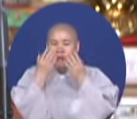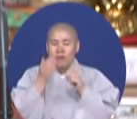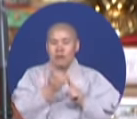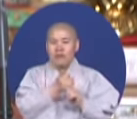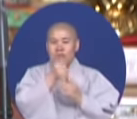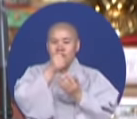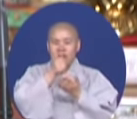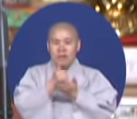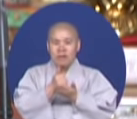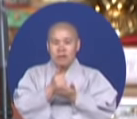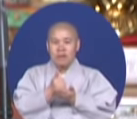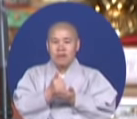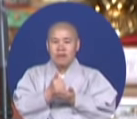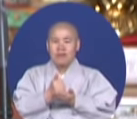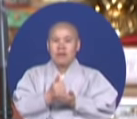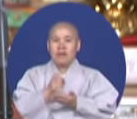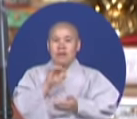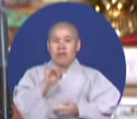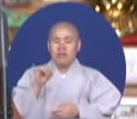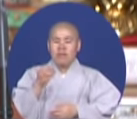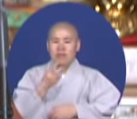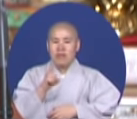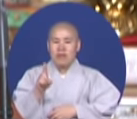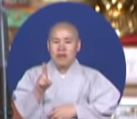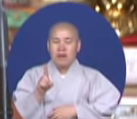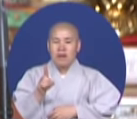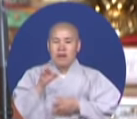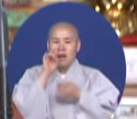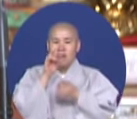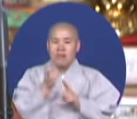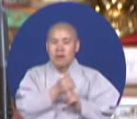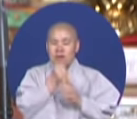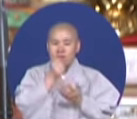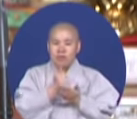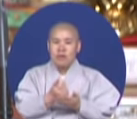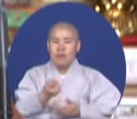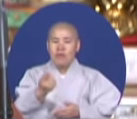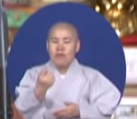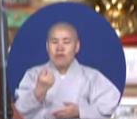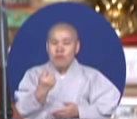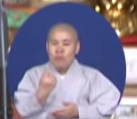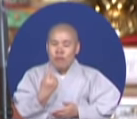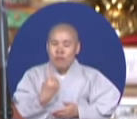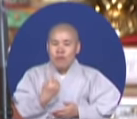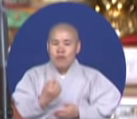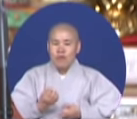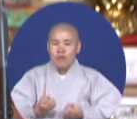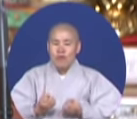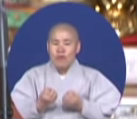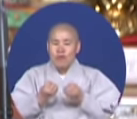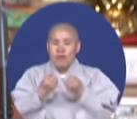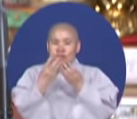영자. 그 미타 내영상이 있어요. 아미타불이 와서 환영해 간다 이 말이에요. 그